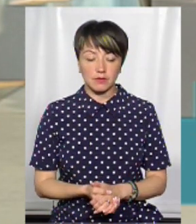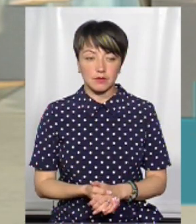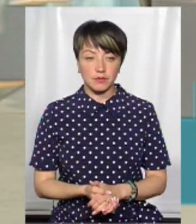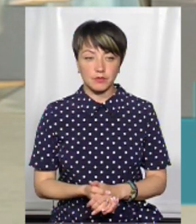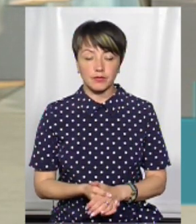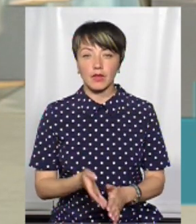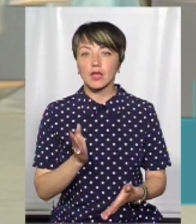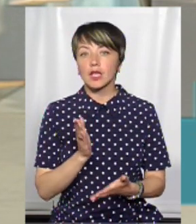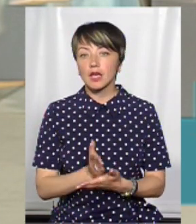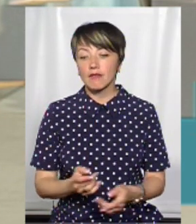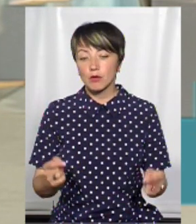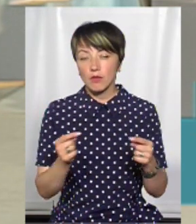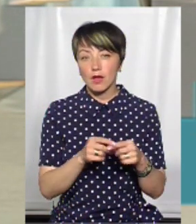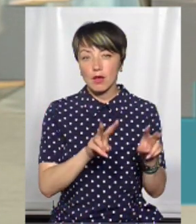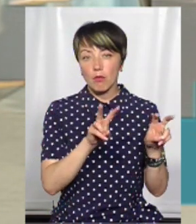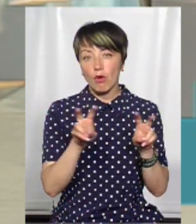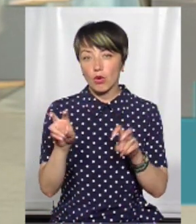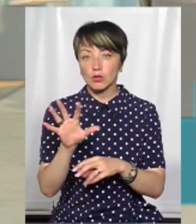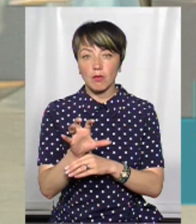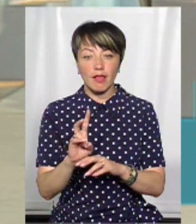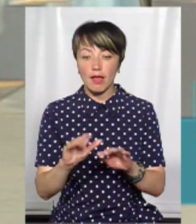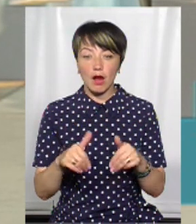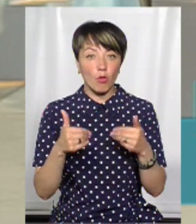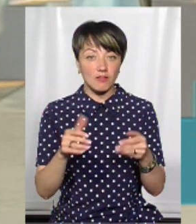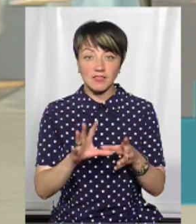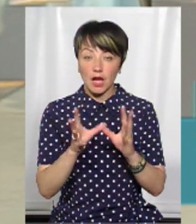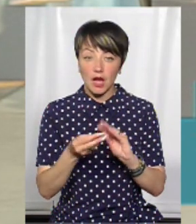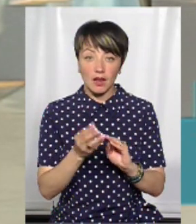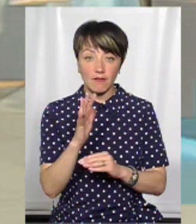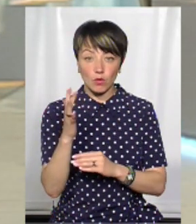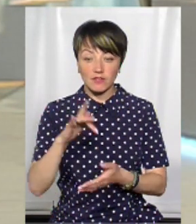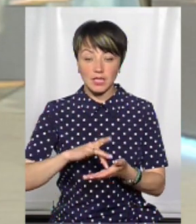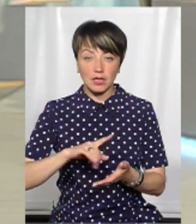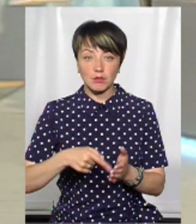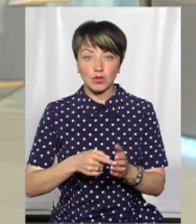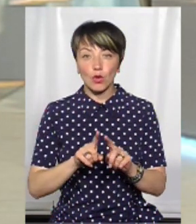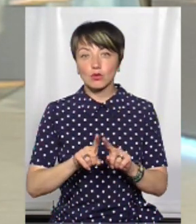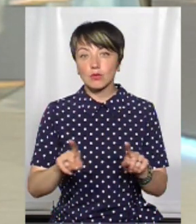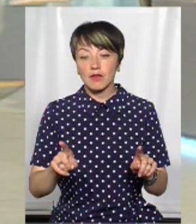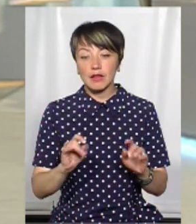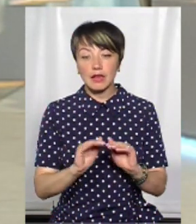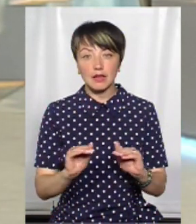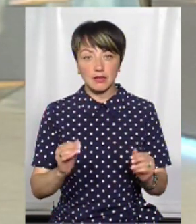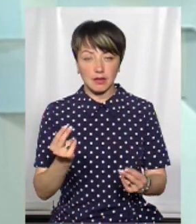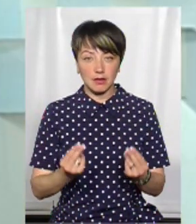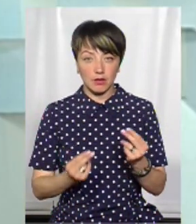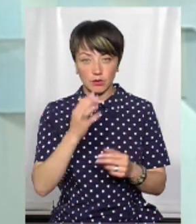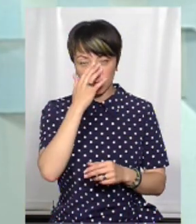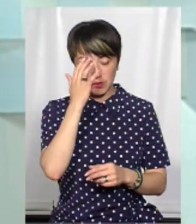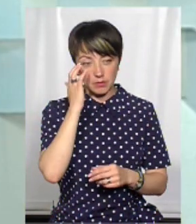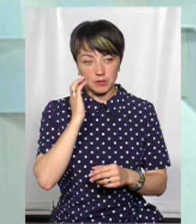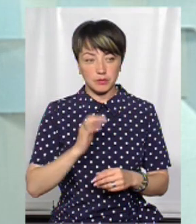Є відповідні породи собак, да, яких не рекомендовано взагалі вигулювати в центрі міста, особливо там, де малі діти граються.